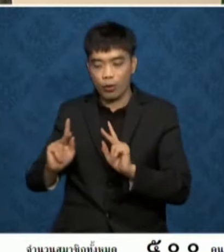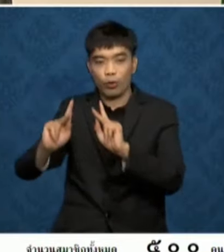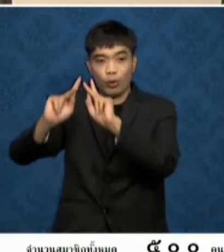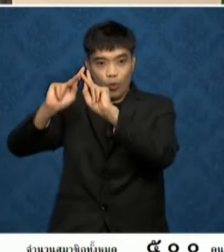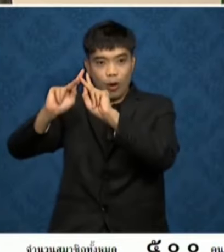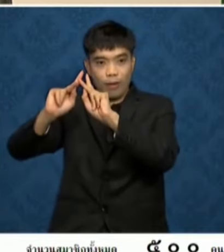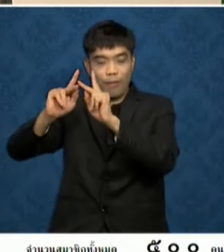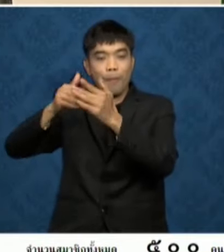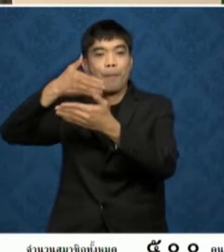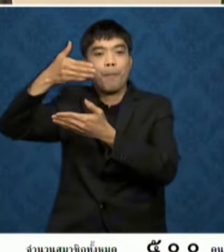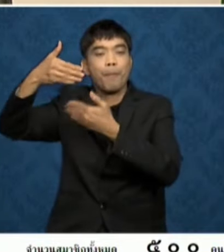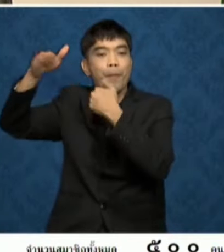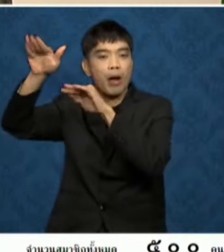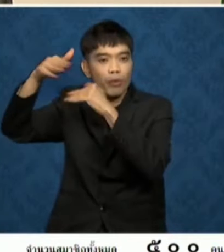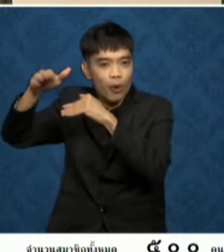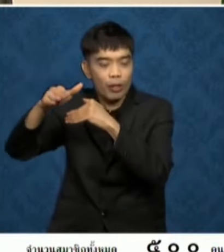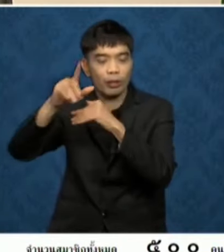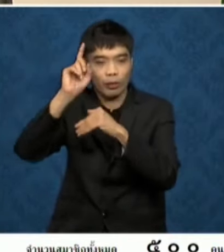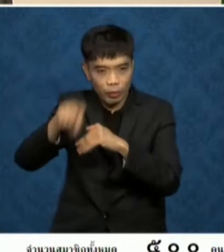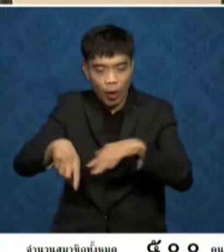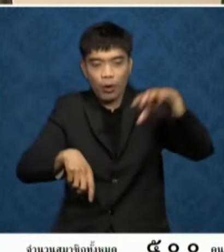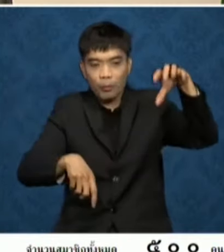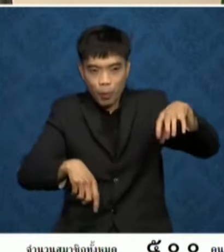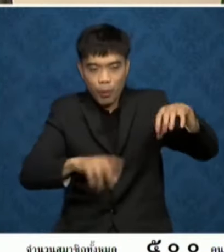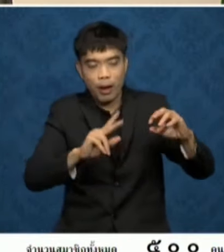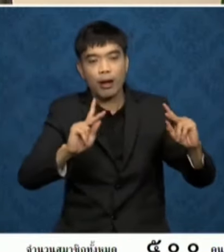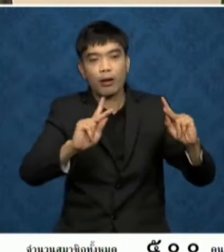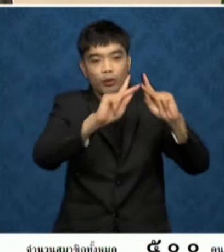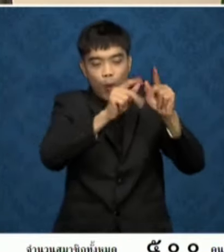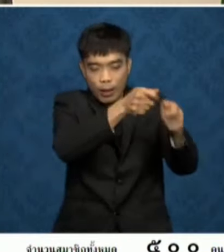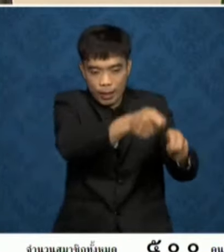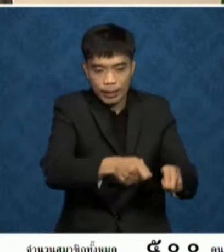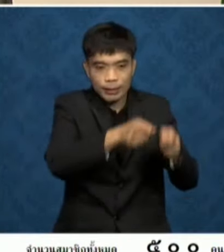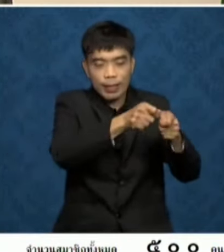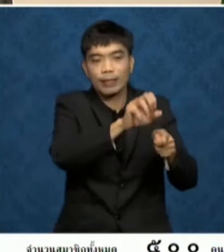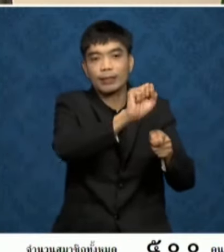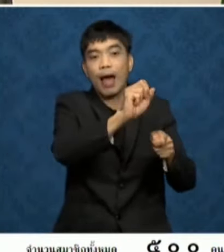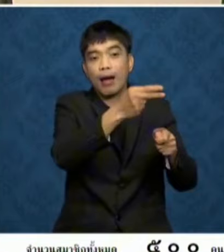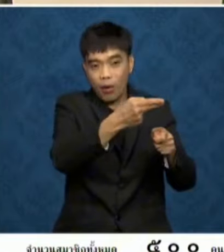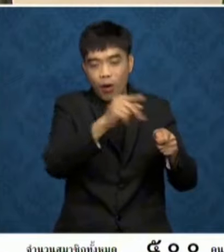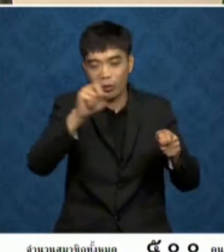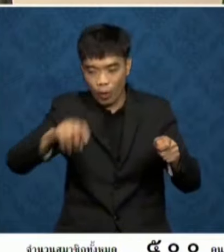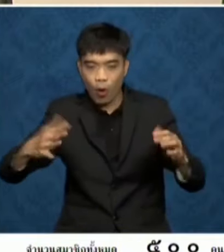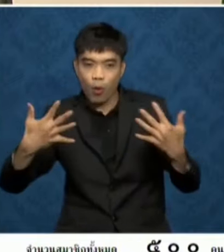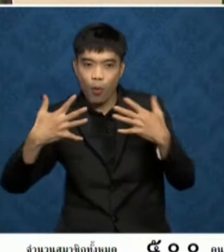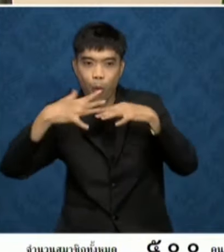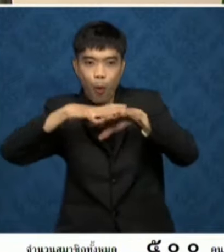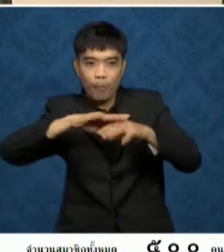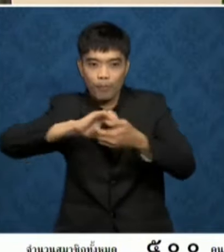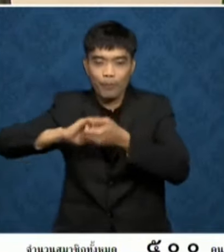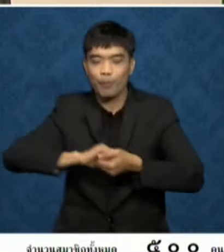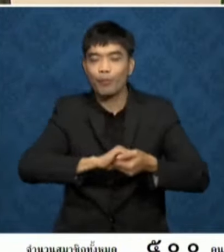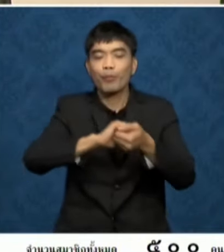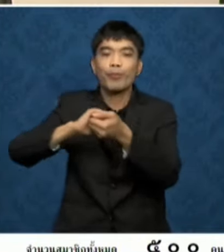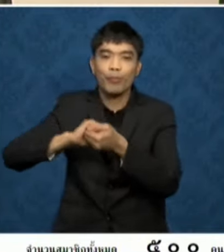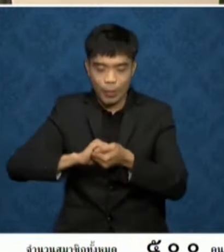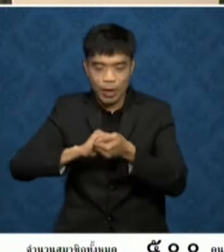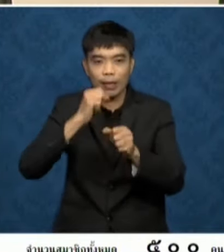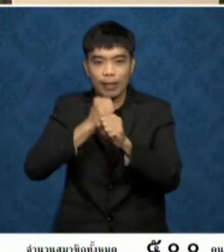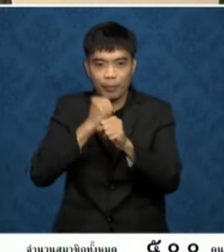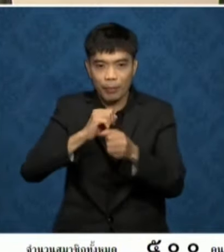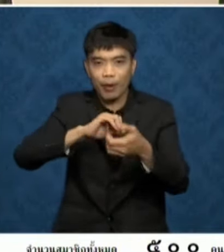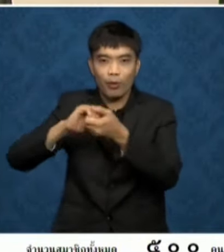นะคะกับหลายหน่วยงานนะโดยเฉพาะกระทรวงเกษตรและสหกรณ์เพราะว่ารัฐบาลมีนโยบายในการที่จะดูแลพี่น้องประชาชนตามนโยบ